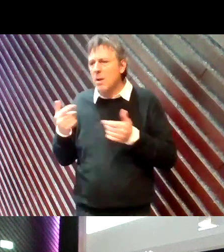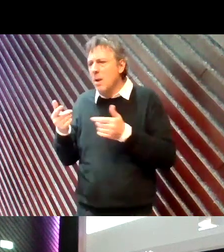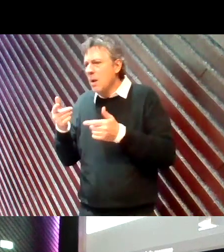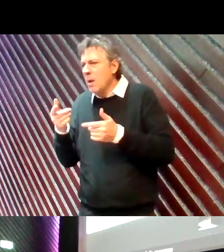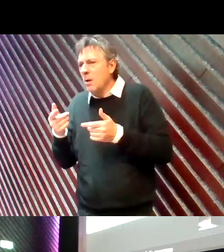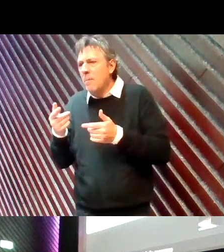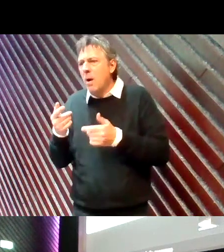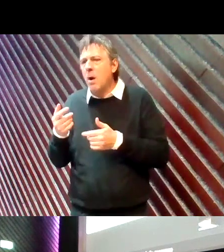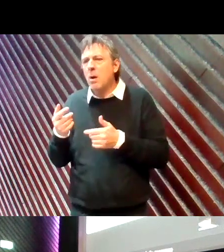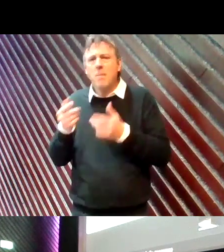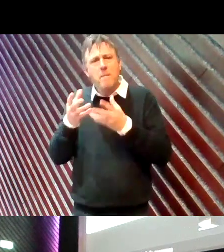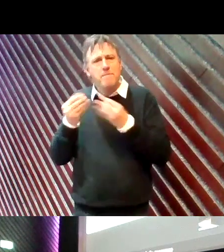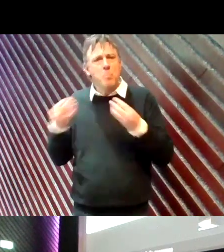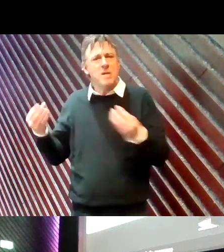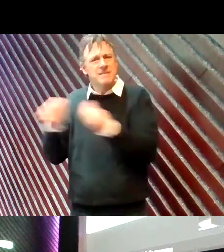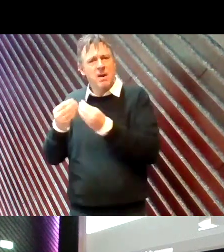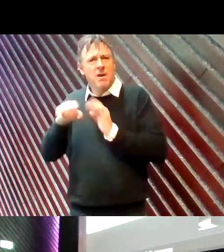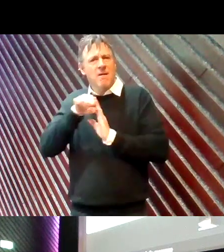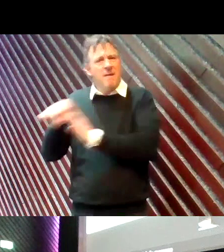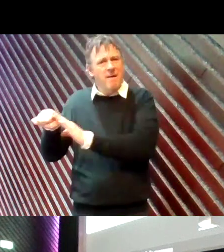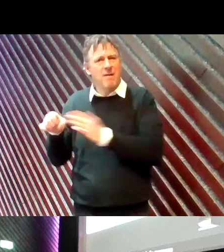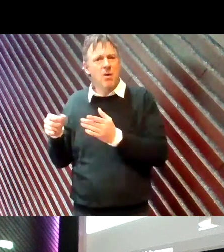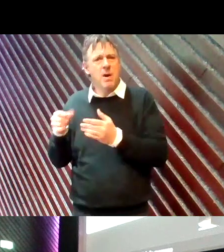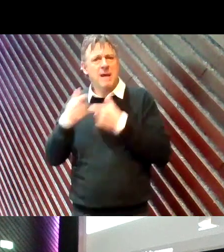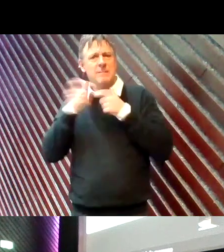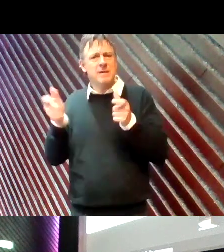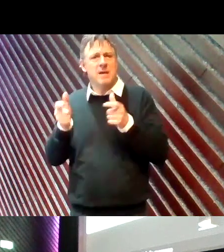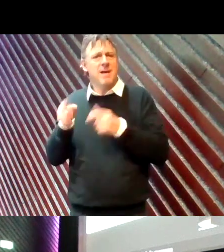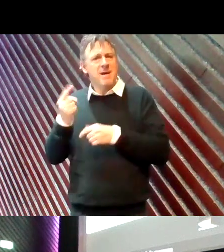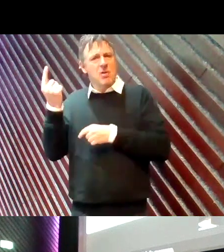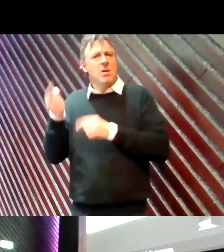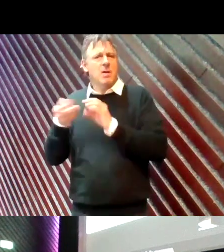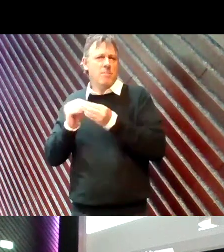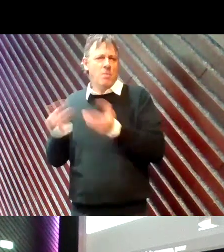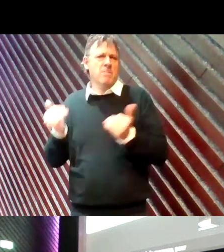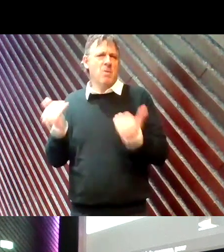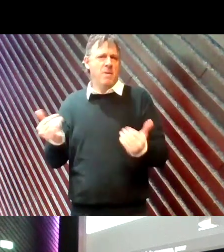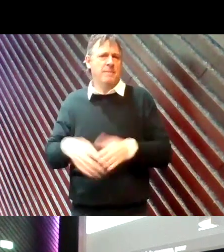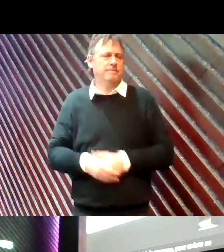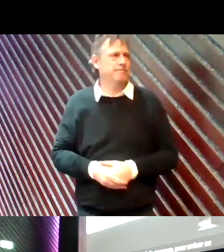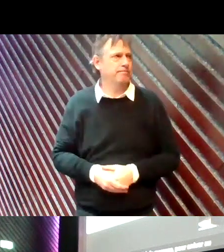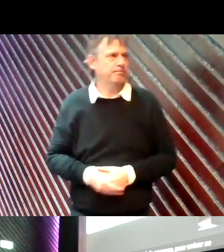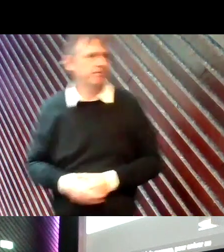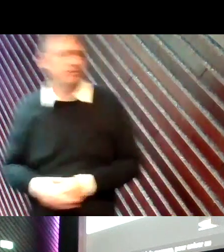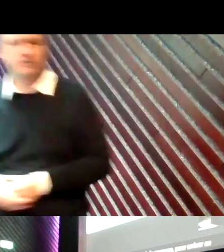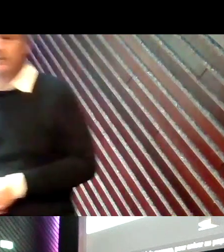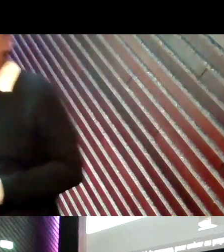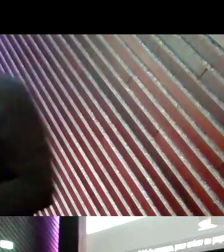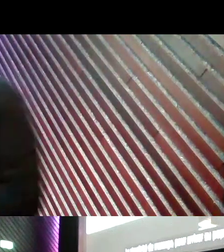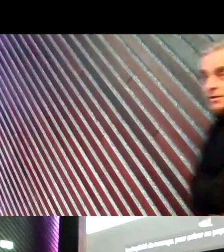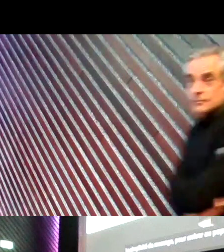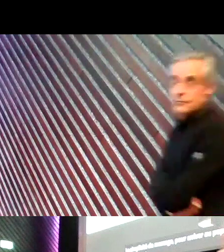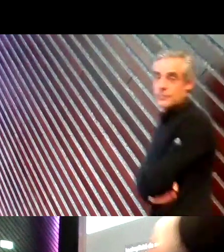réservée au seul populisme, il y un problème. l'enjeu, c'est vraiment de faire en sorte que absolument tous les candidats